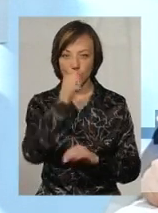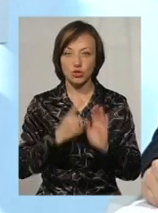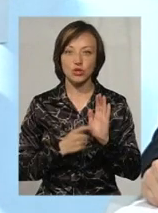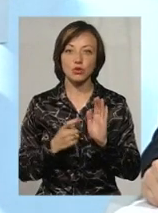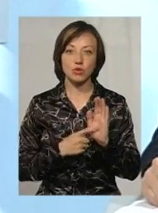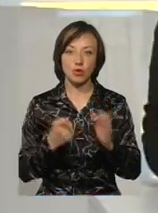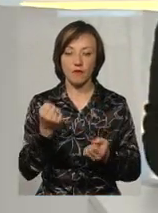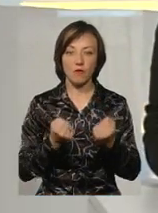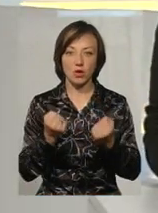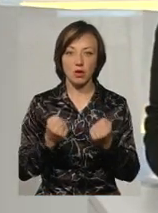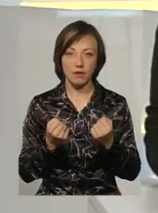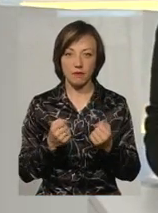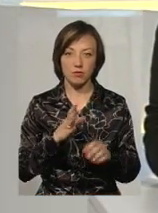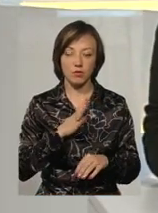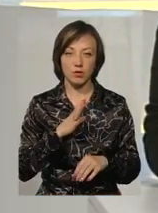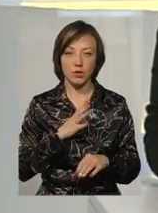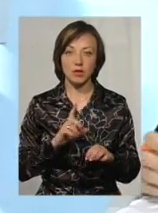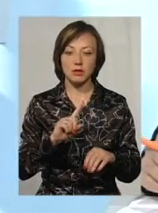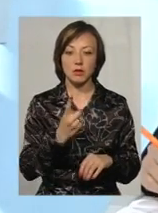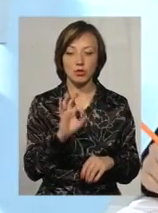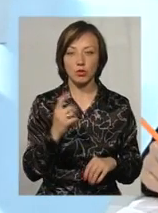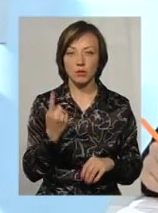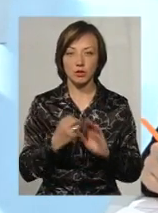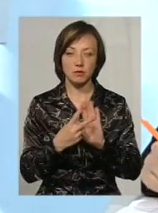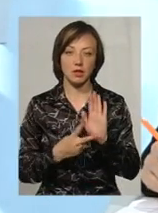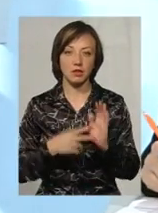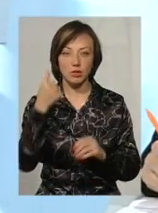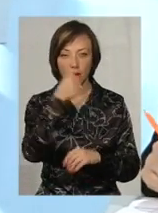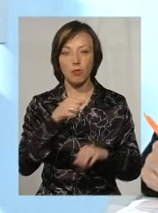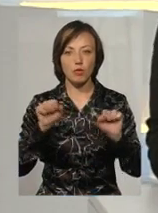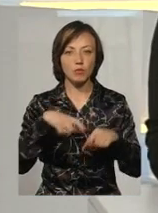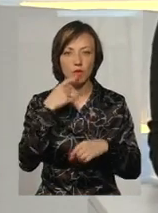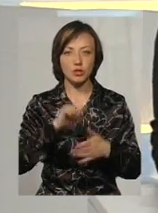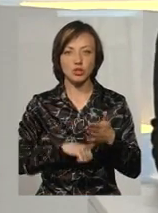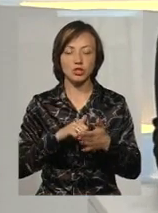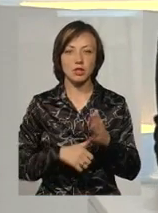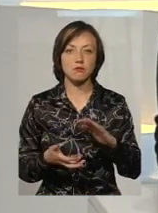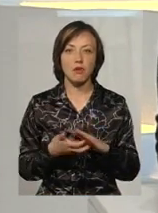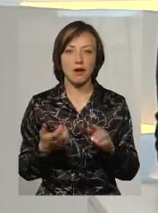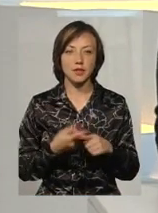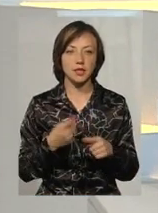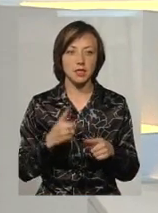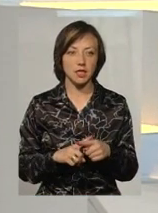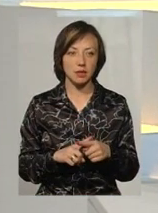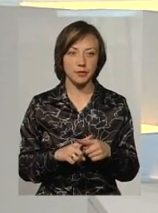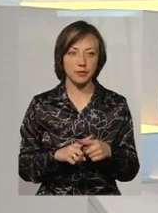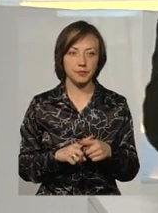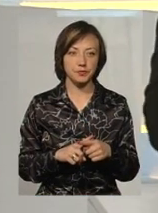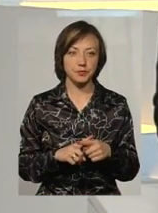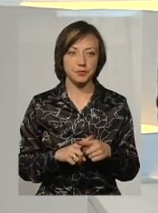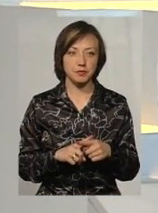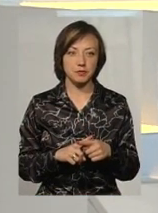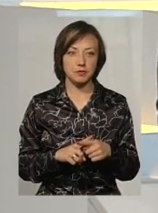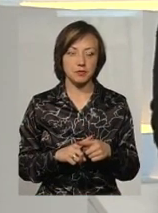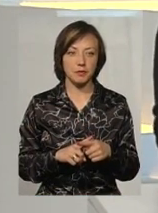виявлено. А тобто, через ми можемо говорити, що через брак оцих, в принципі, більше навіть